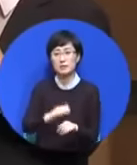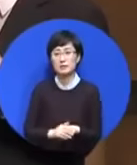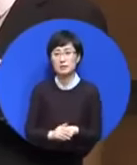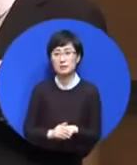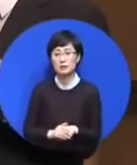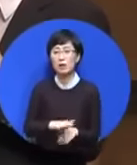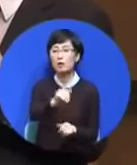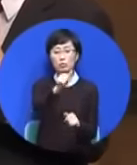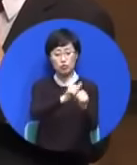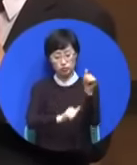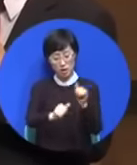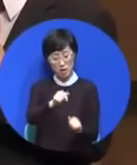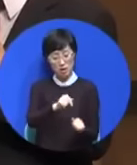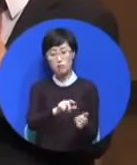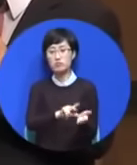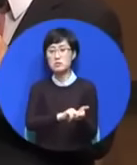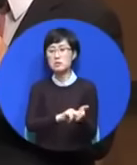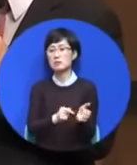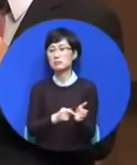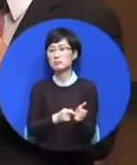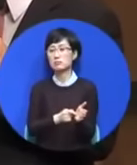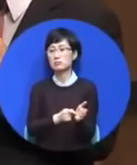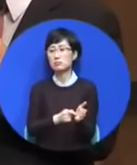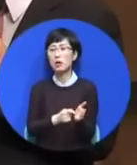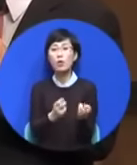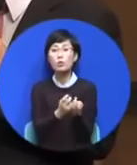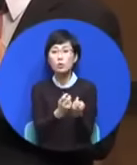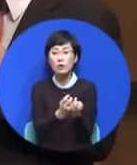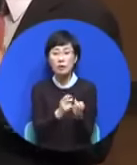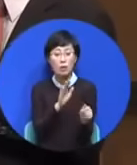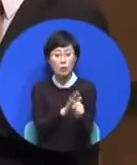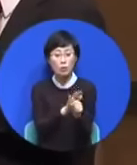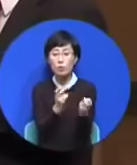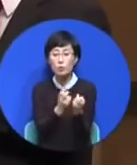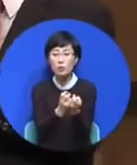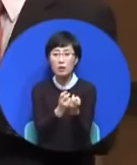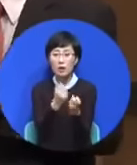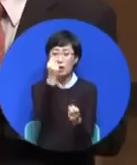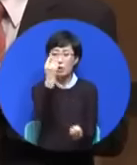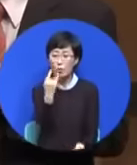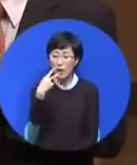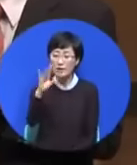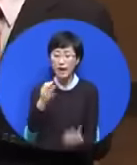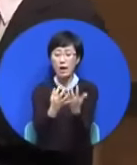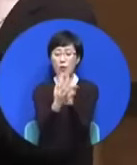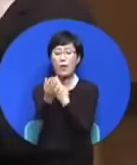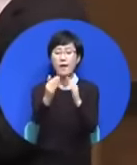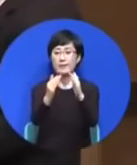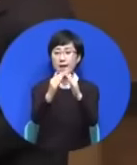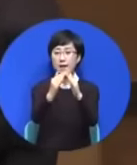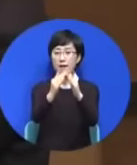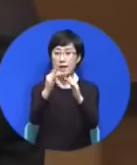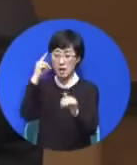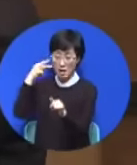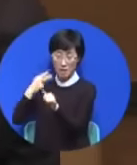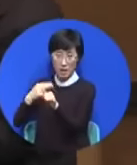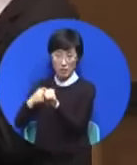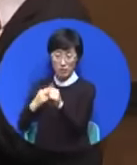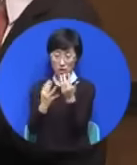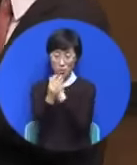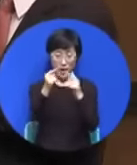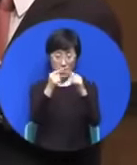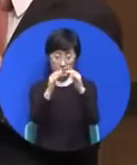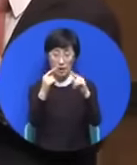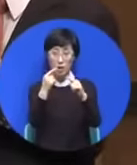후입니다 그렇죠 당입니다 바울이 중요한 거 영적 문제를 해결한 것처럼